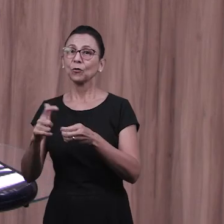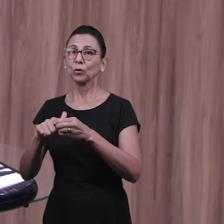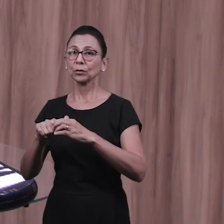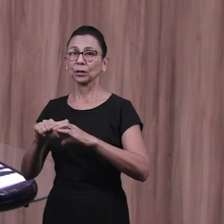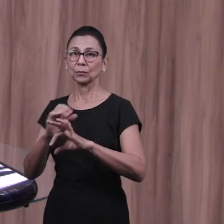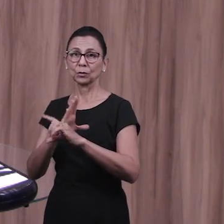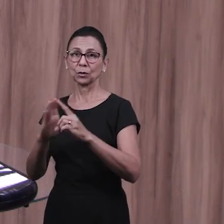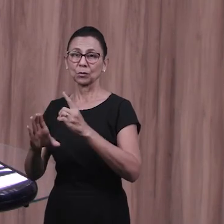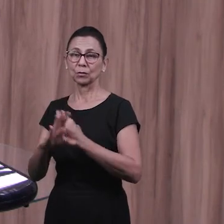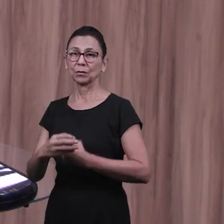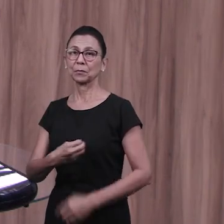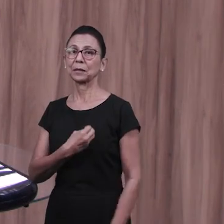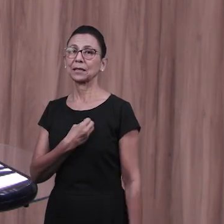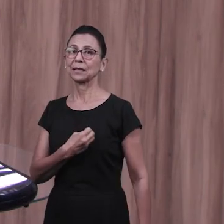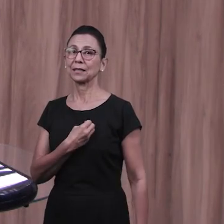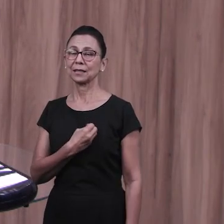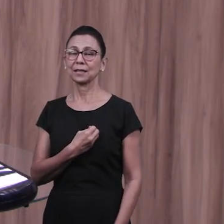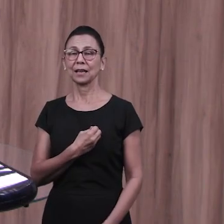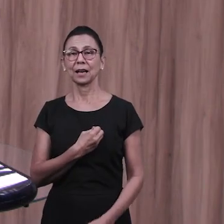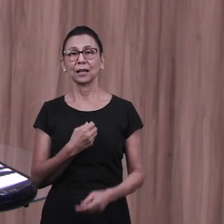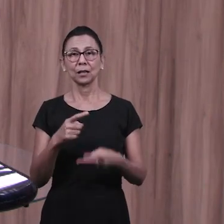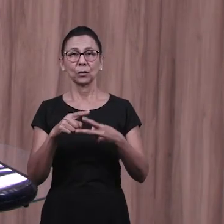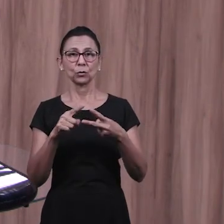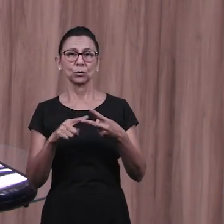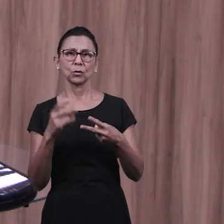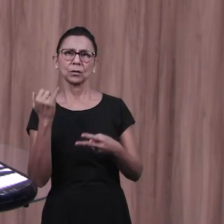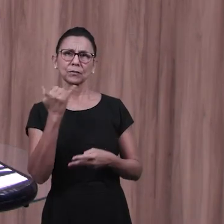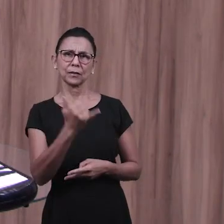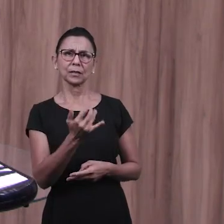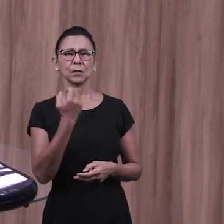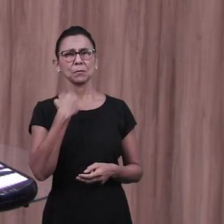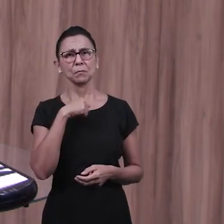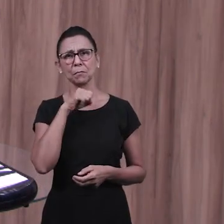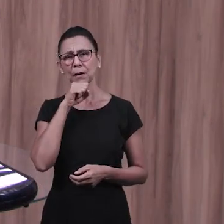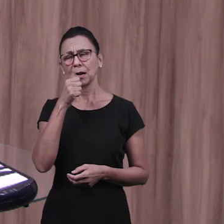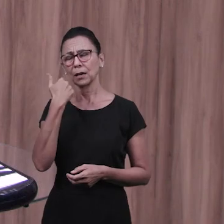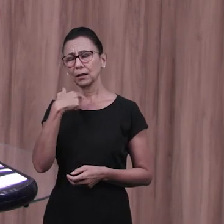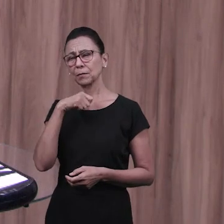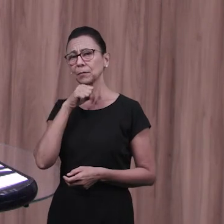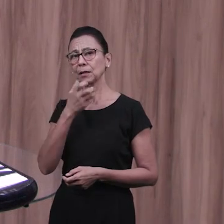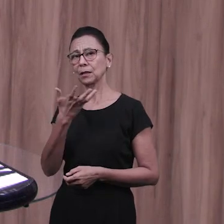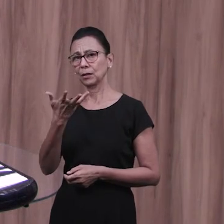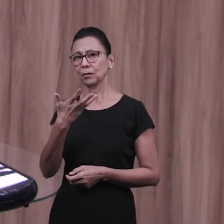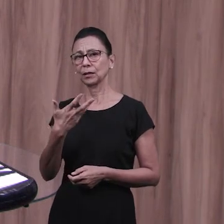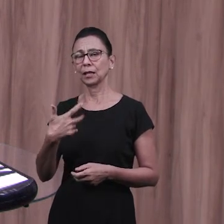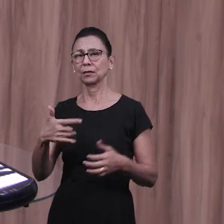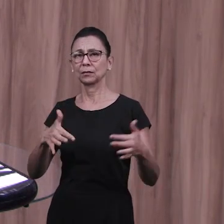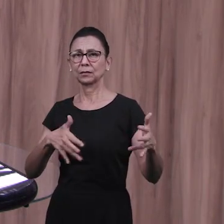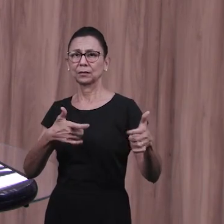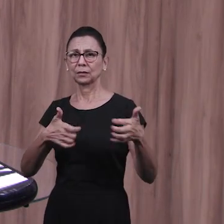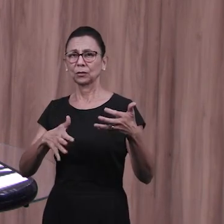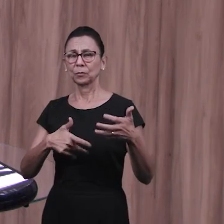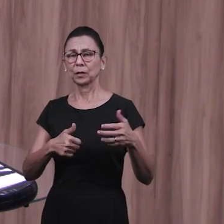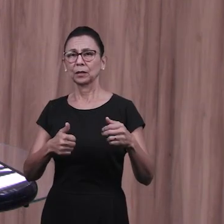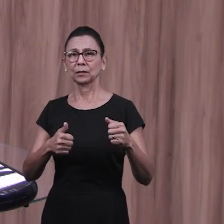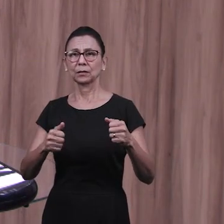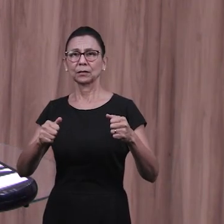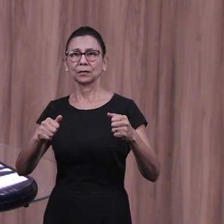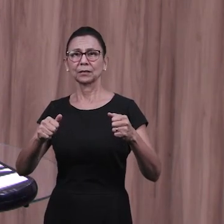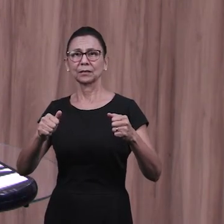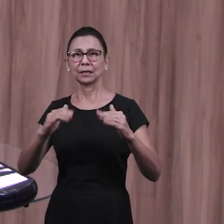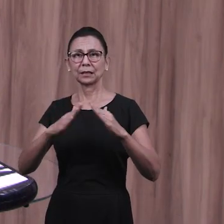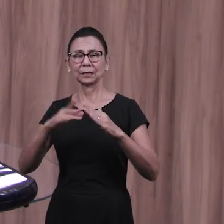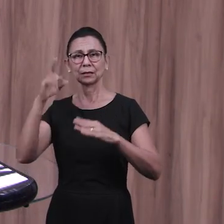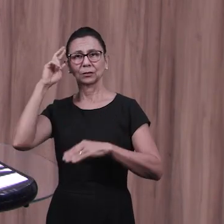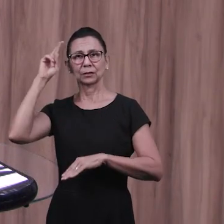retour des réunions présentielles, ils ont dit aux parents qu'ils veulent devenir des musiciens du Seigneur. Gloire à Jésus.